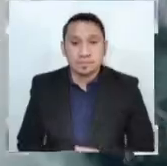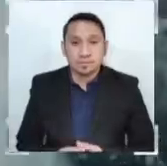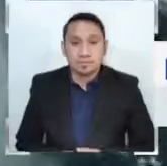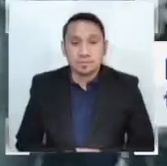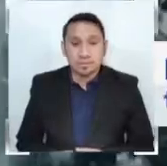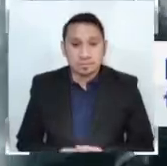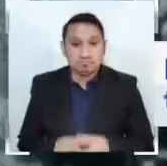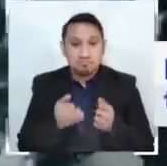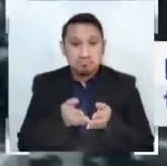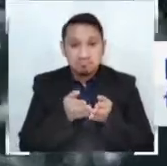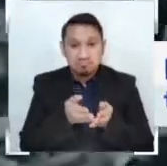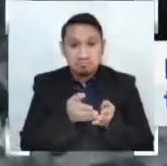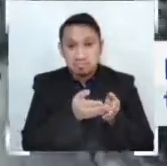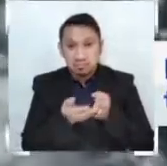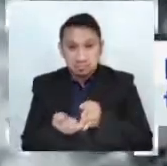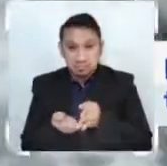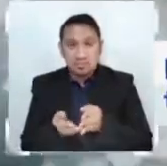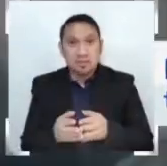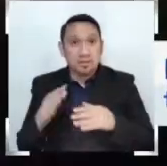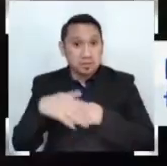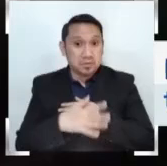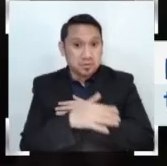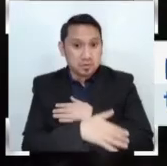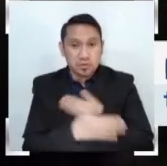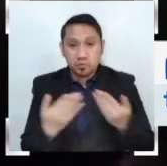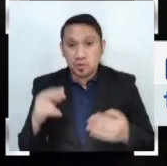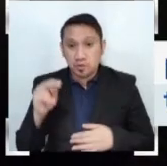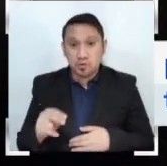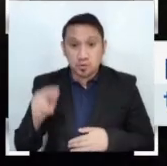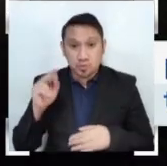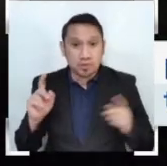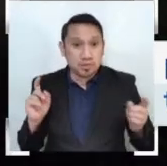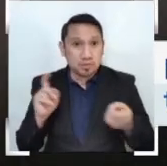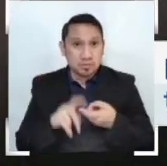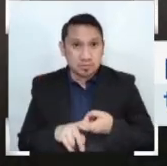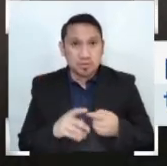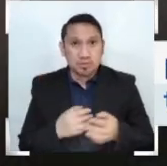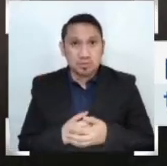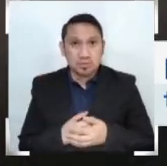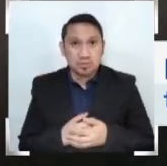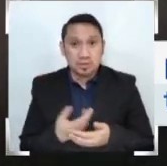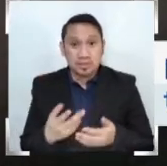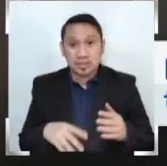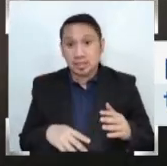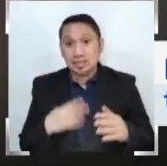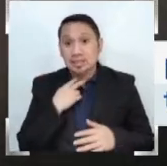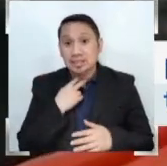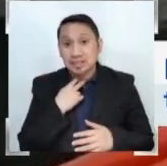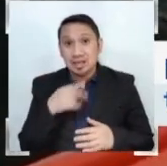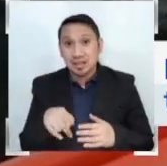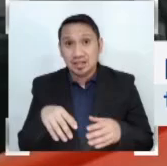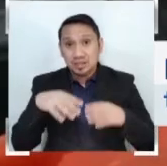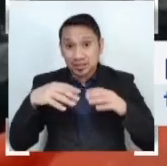Tumawag ang isang sailboat sa gitna ng dagat sa northern Spain. 16 na oras na trap sa loob ang lulan nitong sailor. Ayon sa